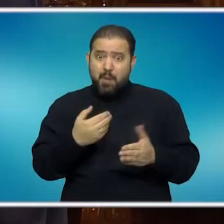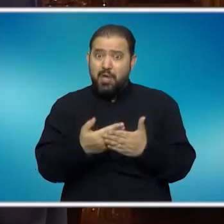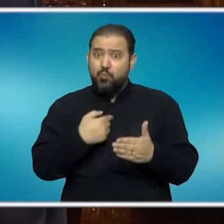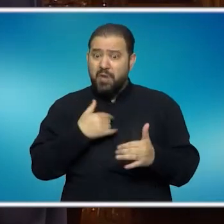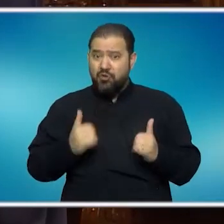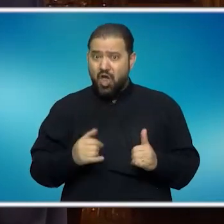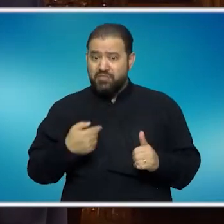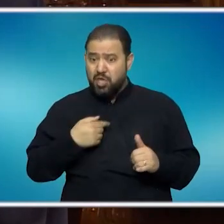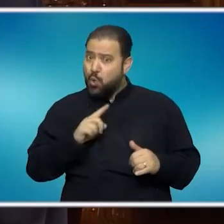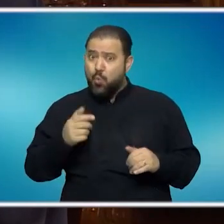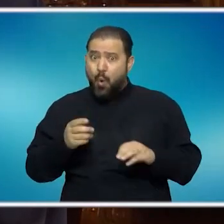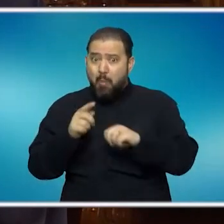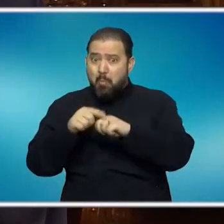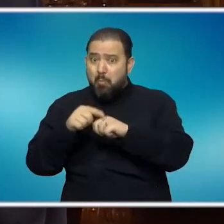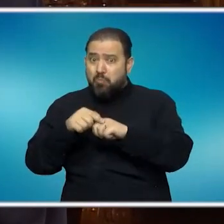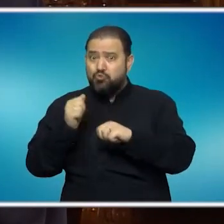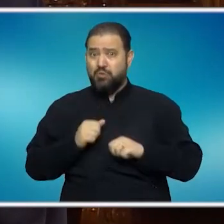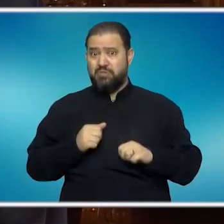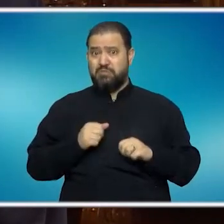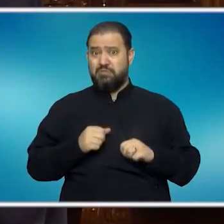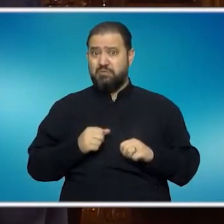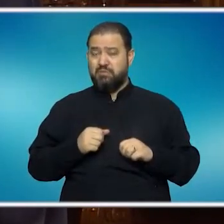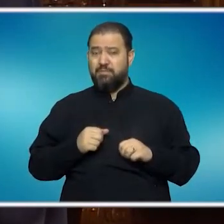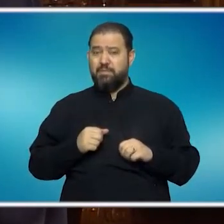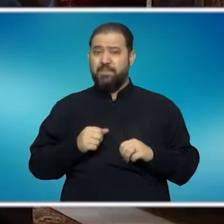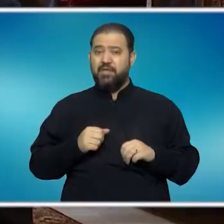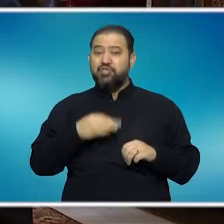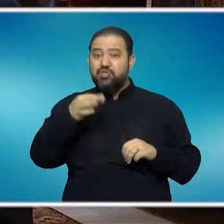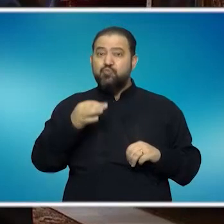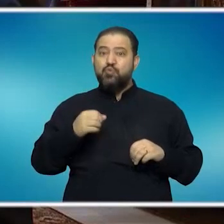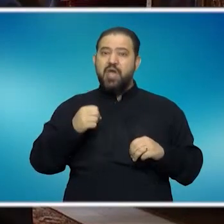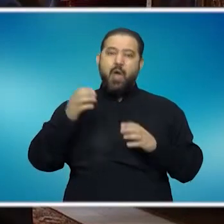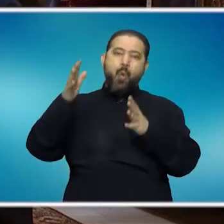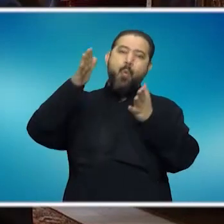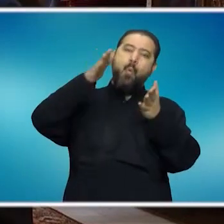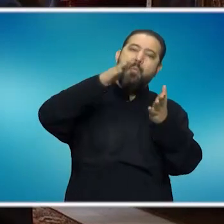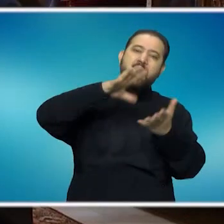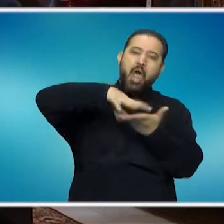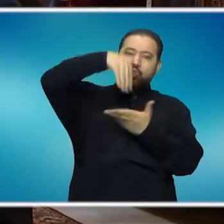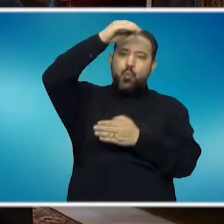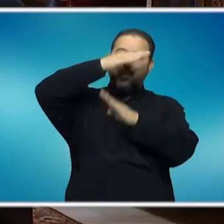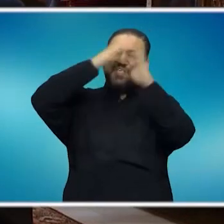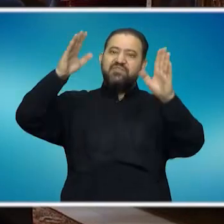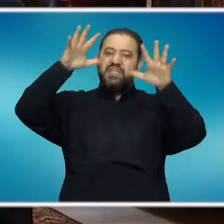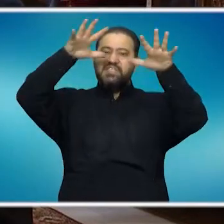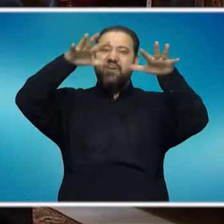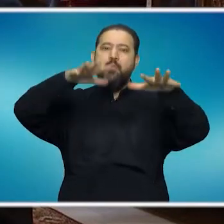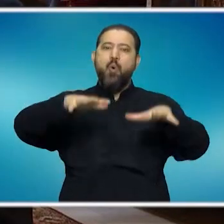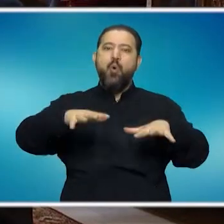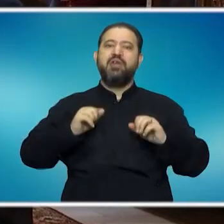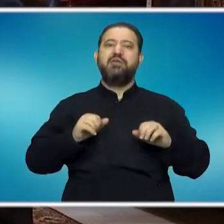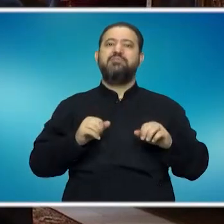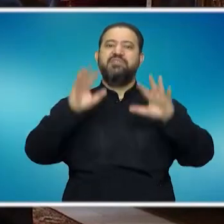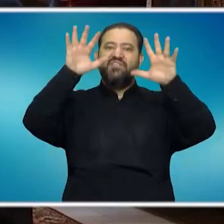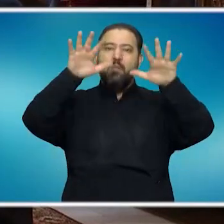căsătorită? Puterea celui preanalt te va umbri, Duhul Sfânt va coborî peste tine, îi spune ceva din taină, sigur. Nici